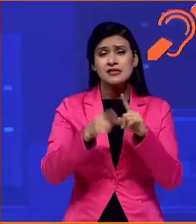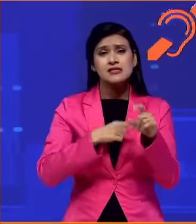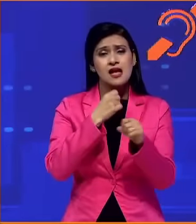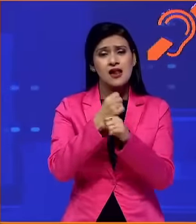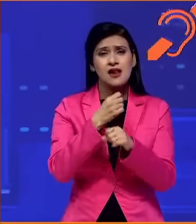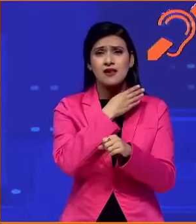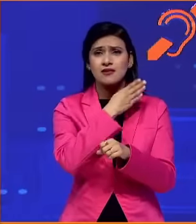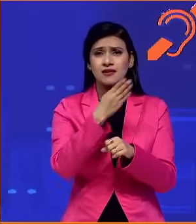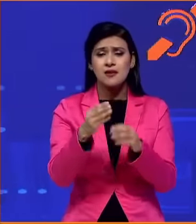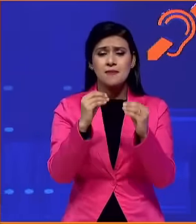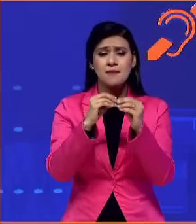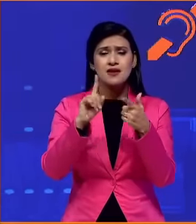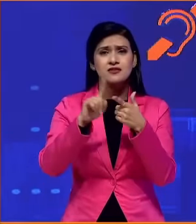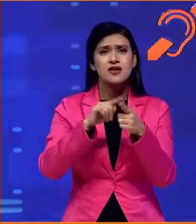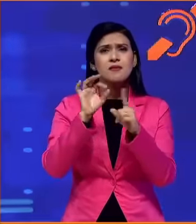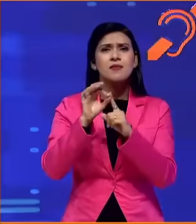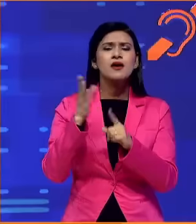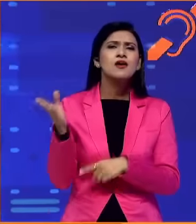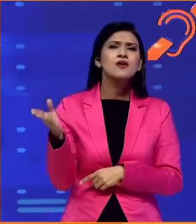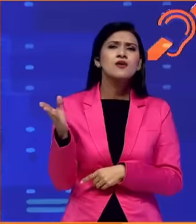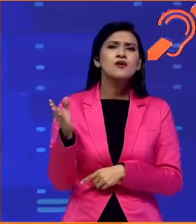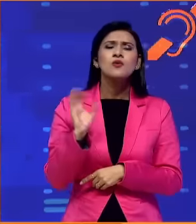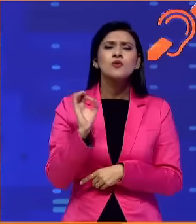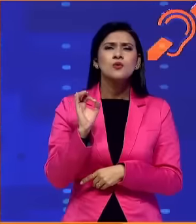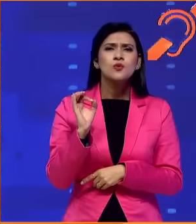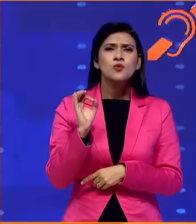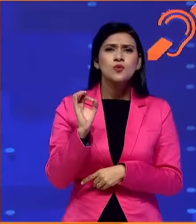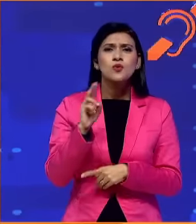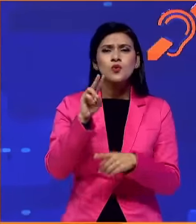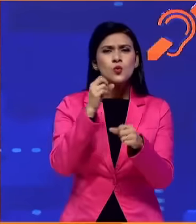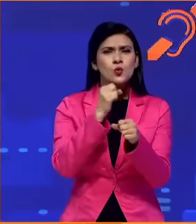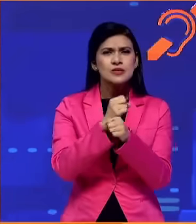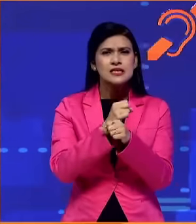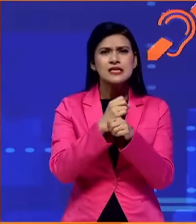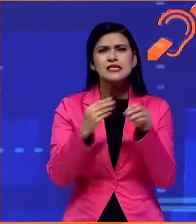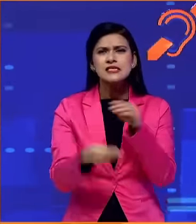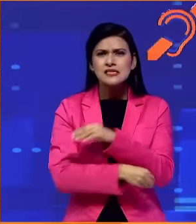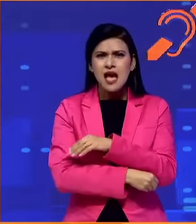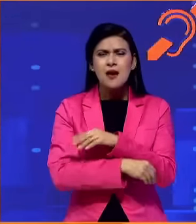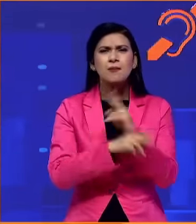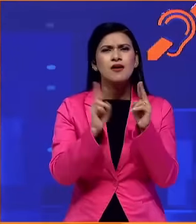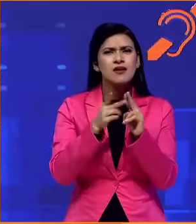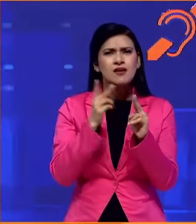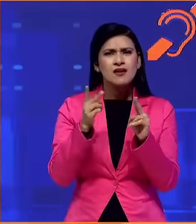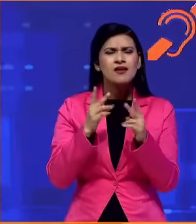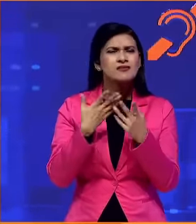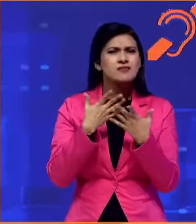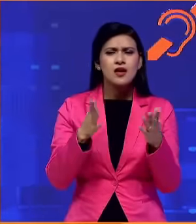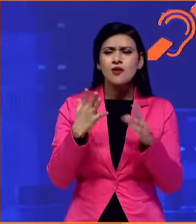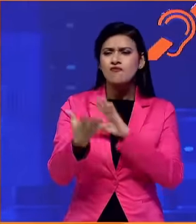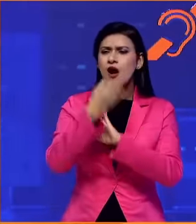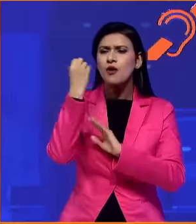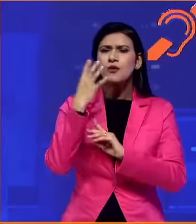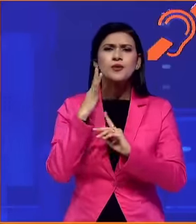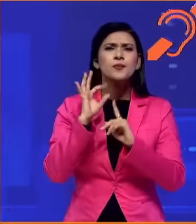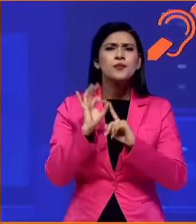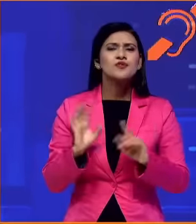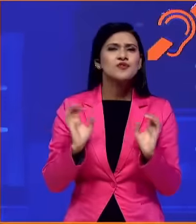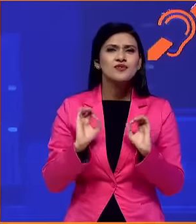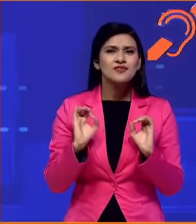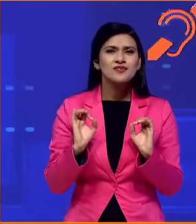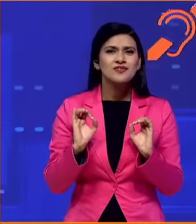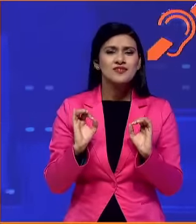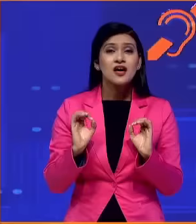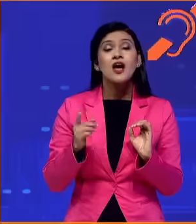आजभाजपासरकारको10सालहोगएहैं,लेकिनउन्होंने कुछभीसाबितनहींकियाहै।2Gघोटाला,सीएजीघोटाला,पता नहींउन्होंनेकिन-किनघोटालोंकीबातकी ,आजतककुछभी सामनेनहींआयाहै।